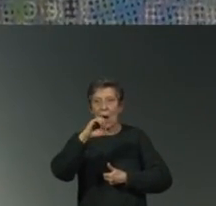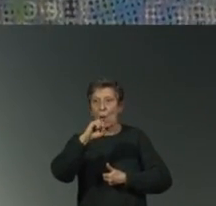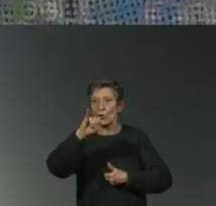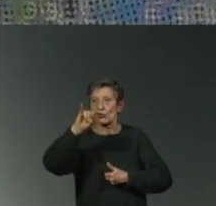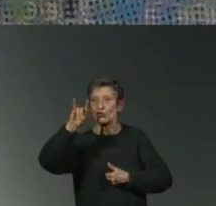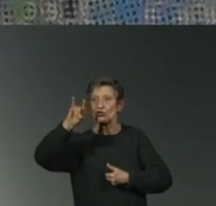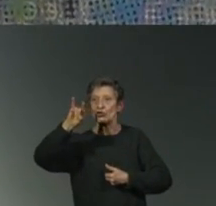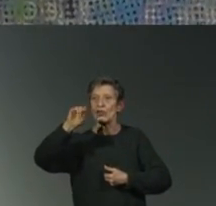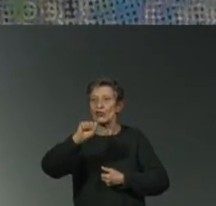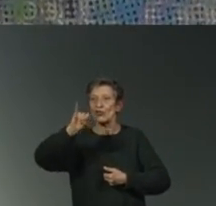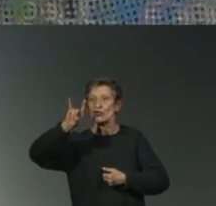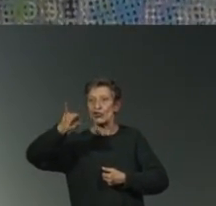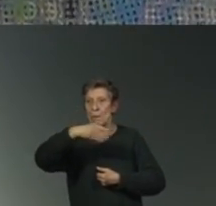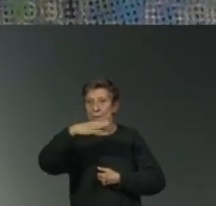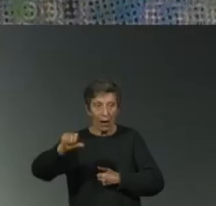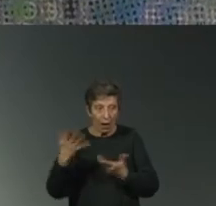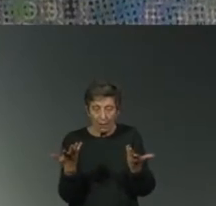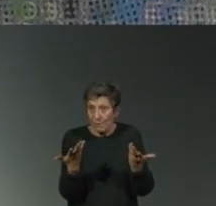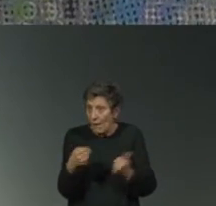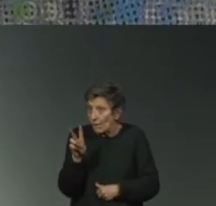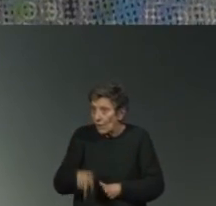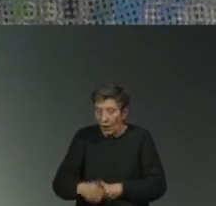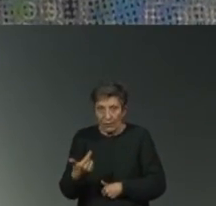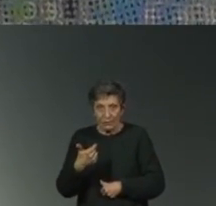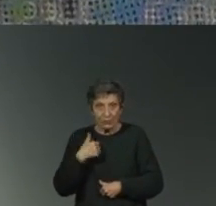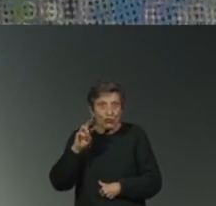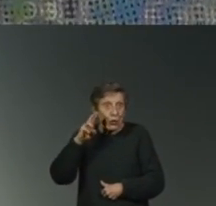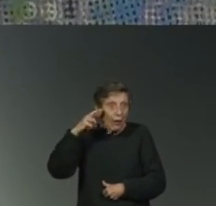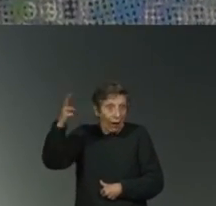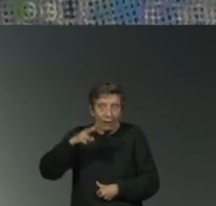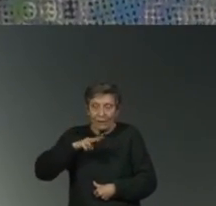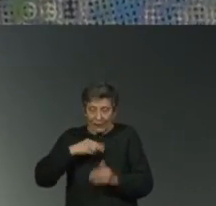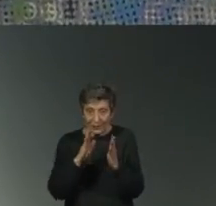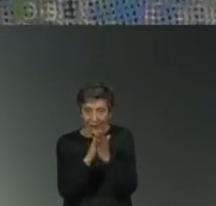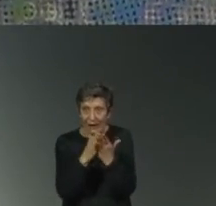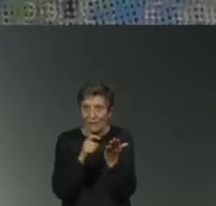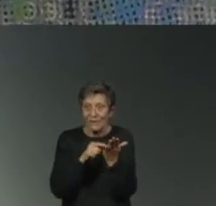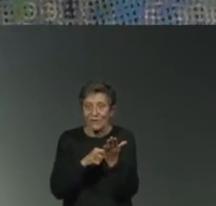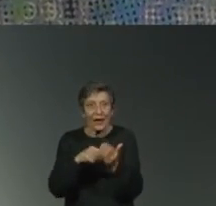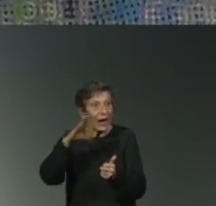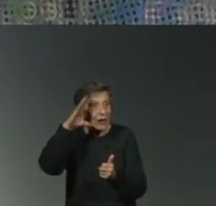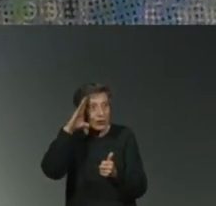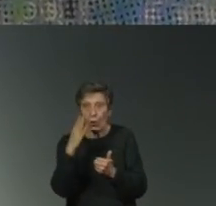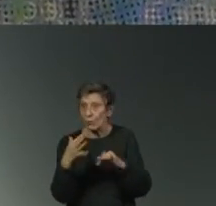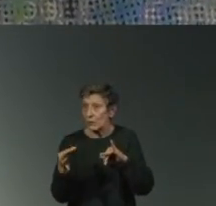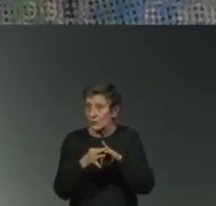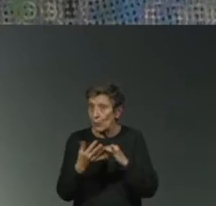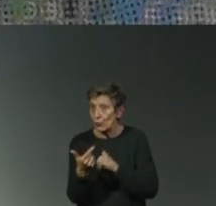je rêvais que mon livre, La Chambre des Époux, puisse produire sur mon